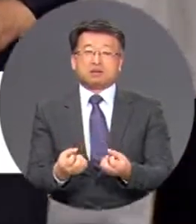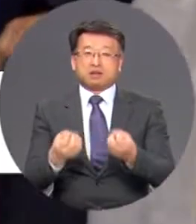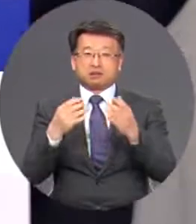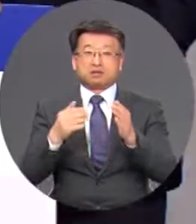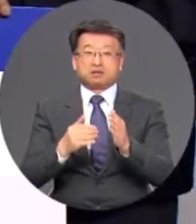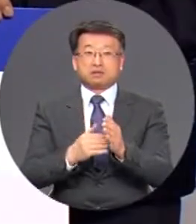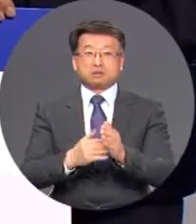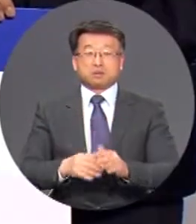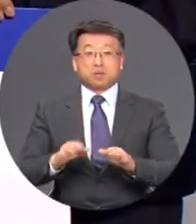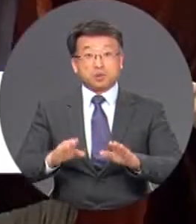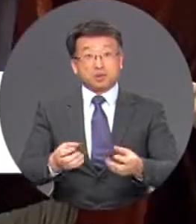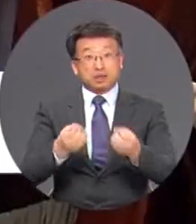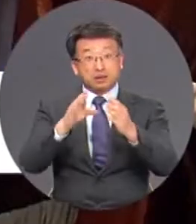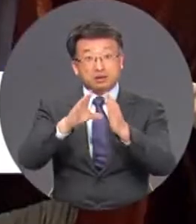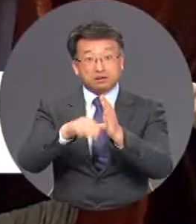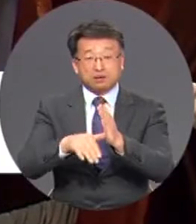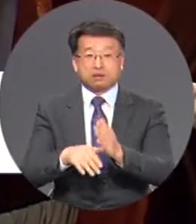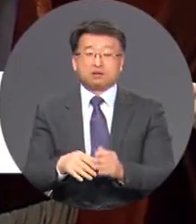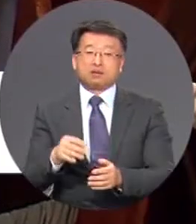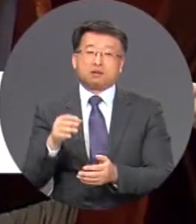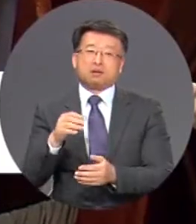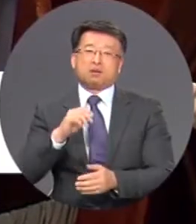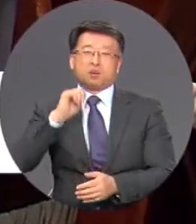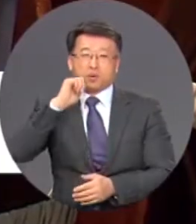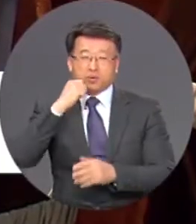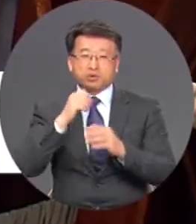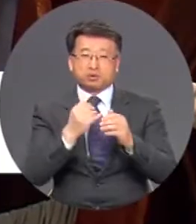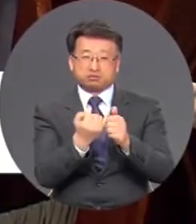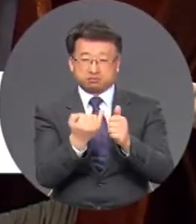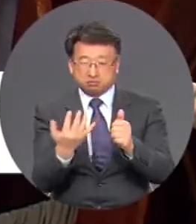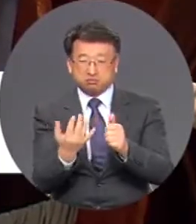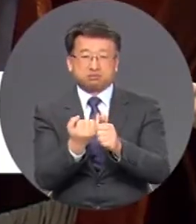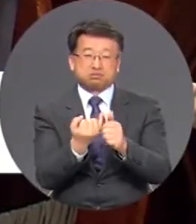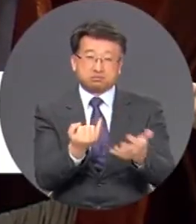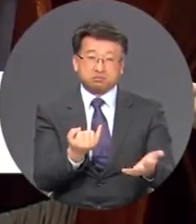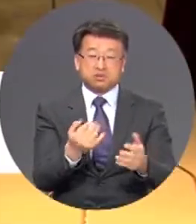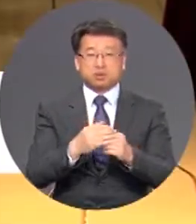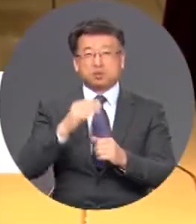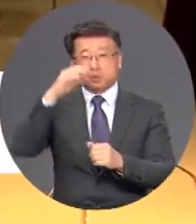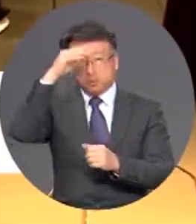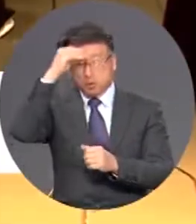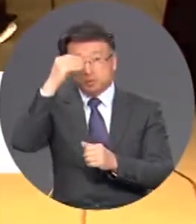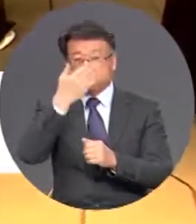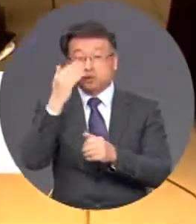열었습니다. 오늘 행사에서 저소득 한부모 가정과 모범 청소년,